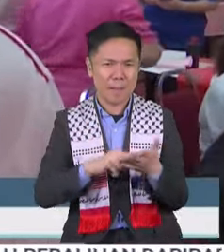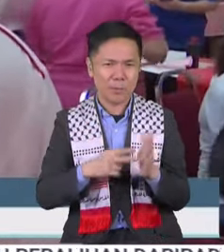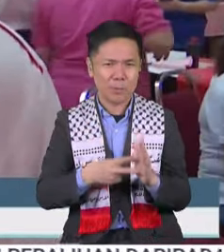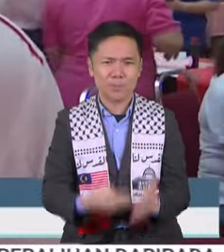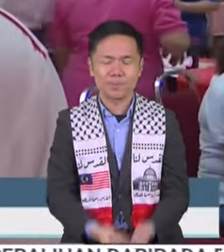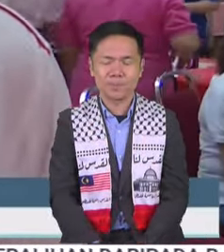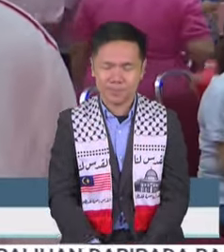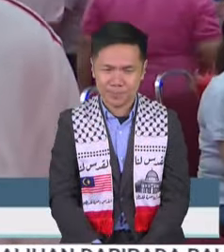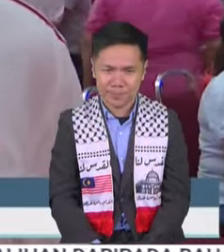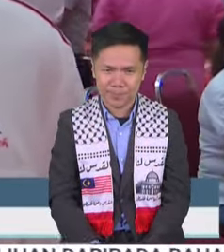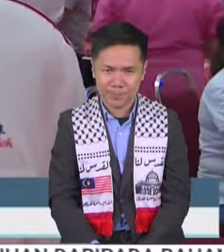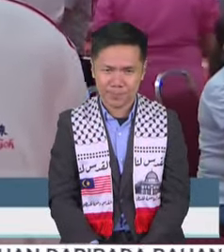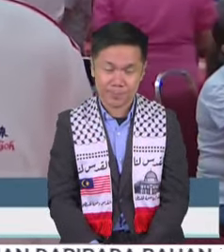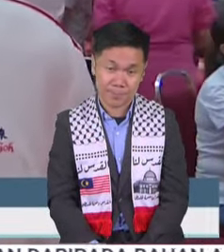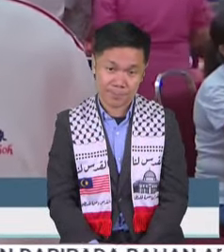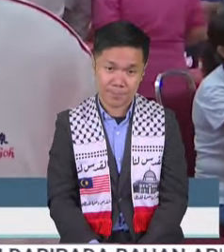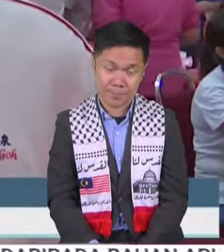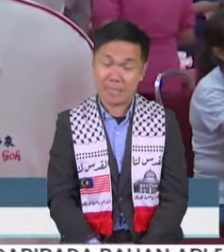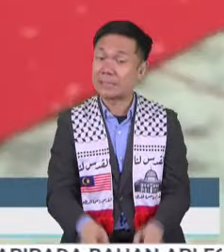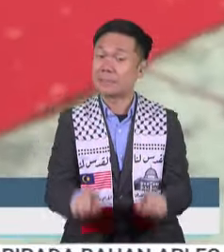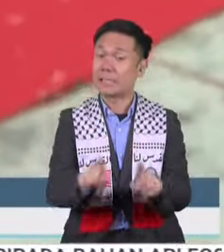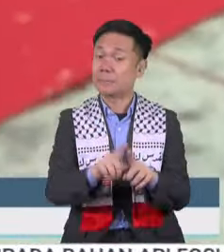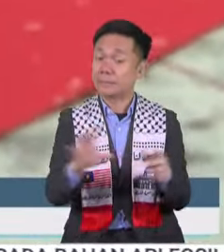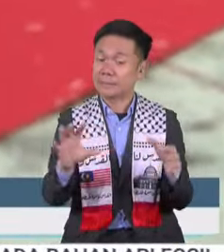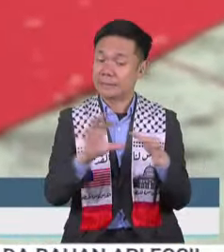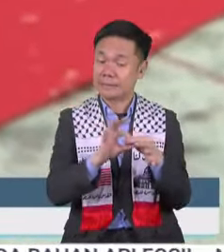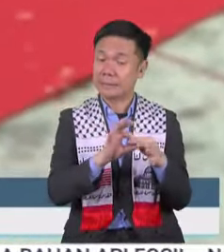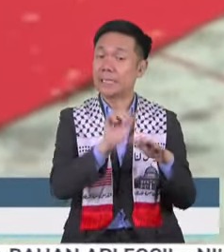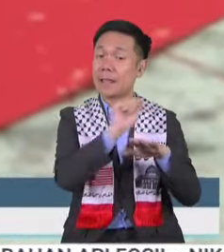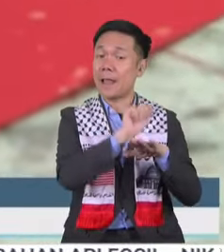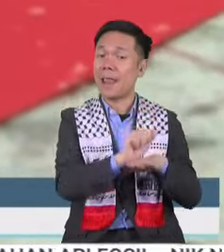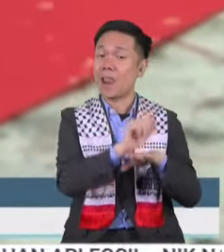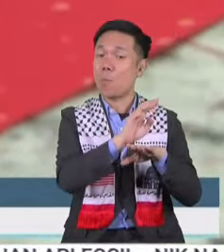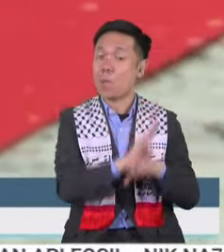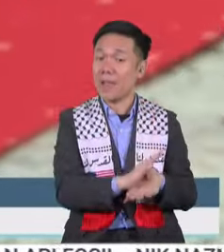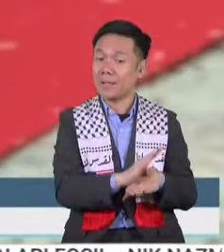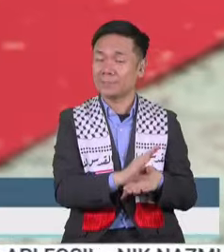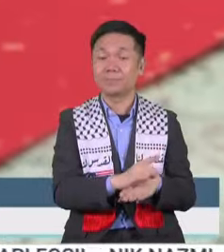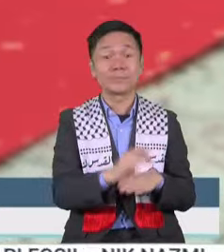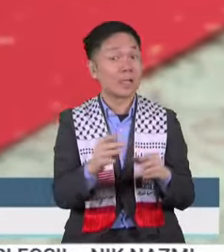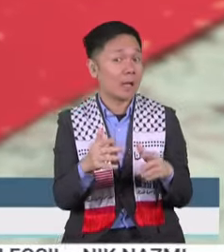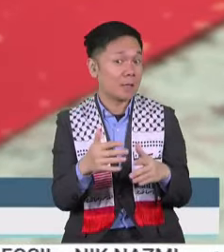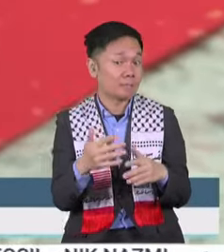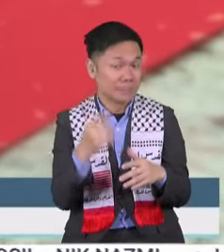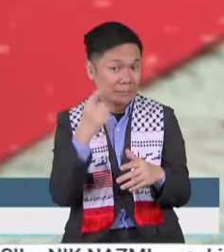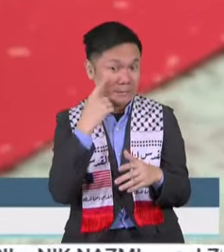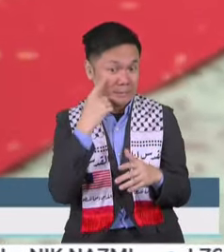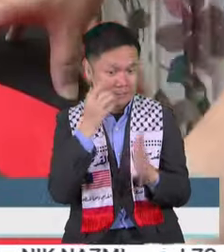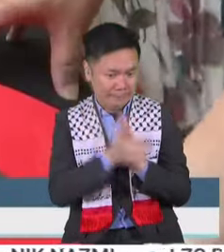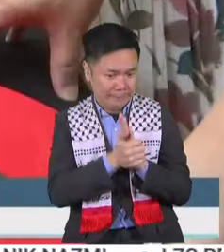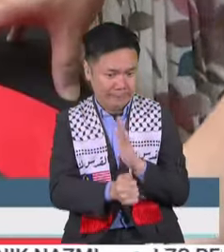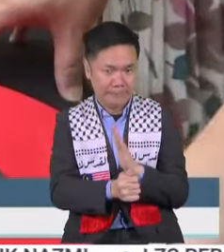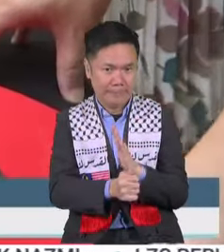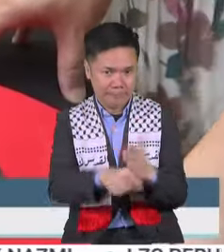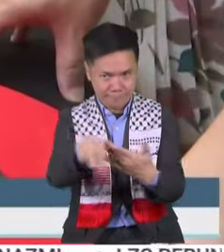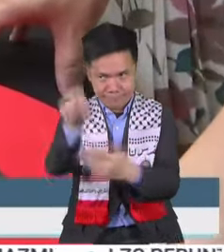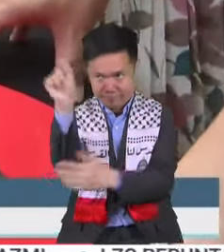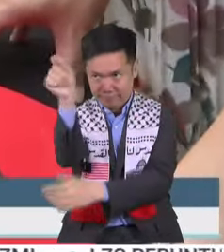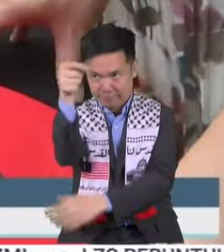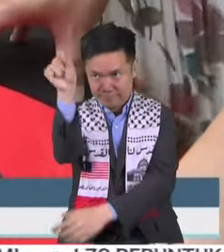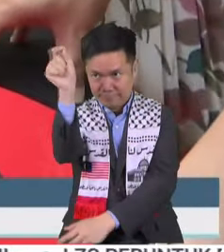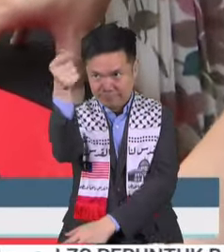kita ada kebudayaan ataupun adat untuk membuat tulisan yang bagus